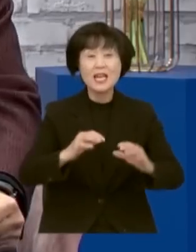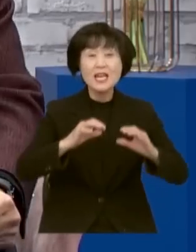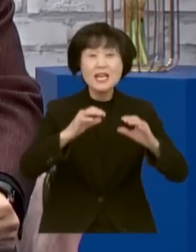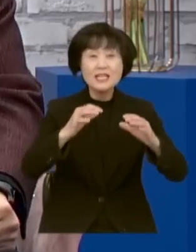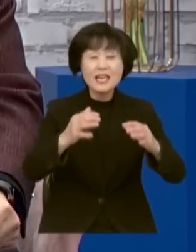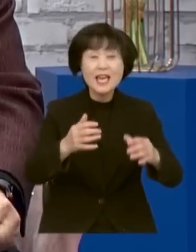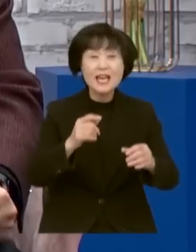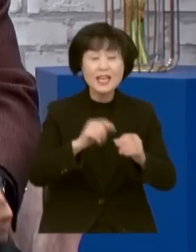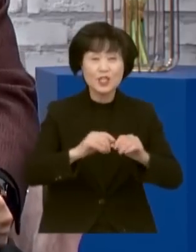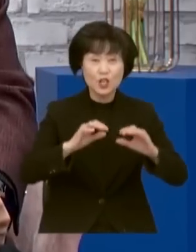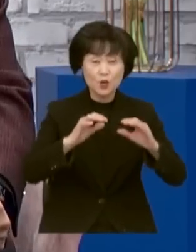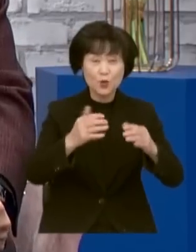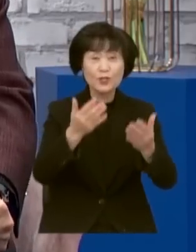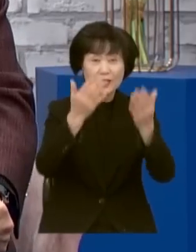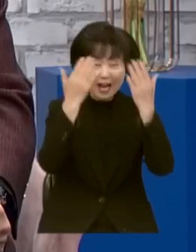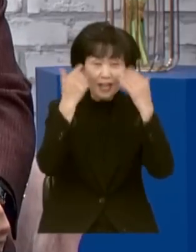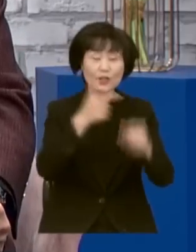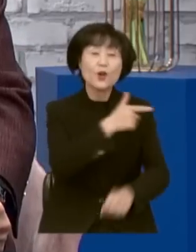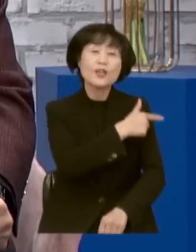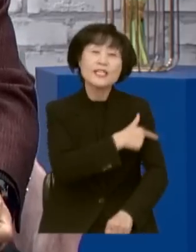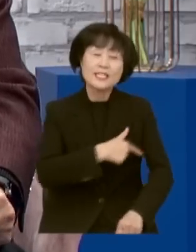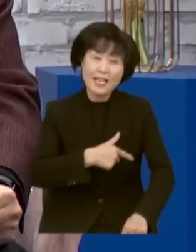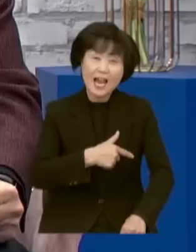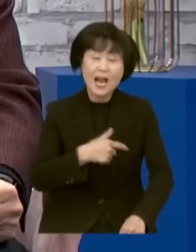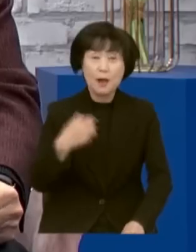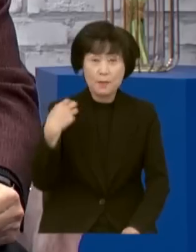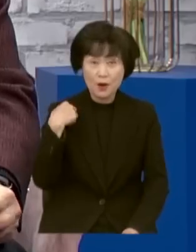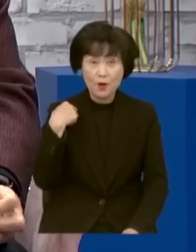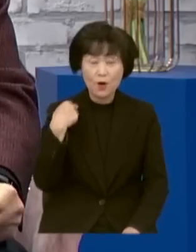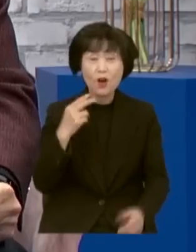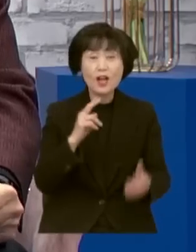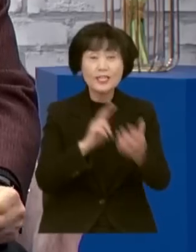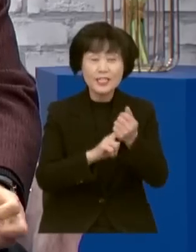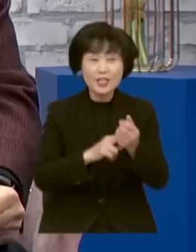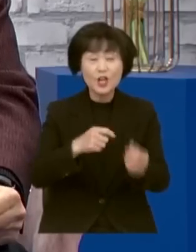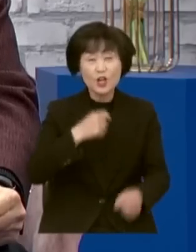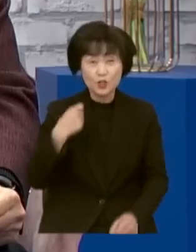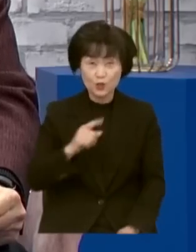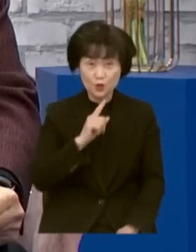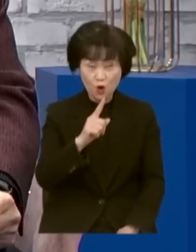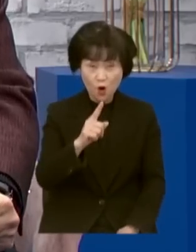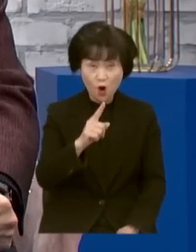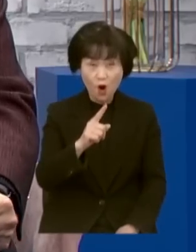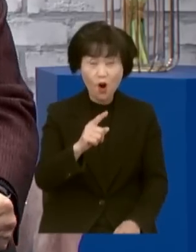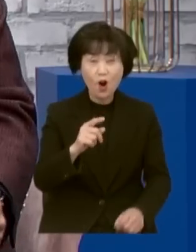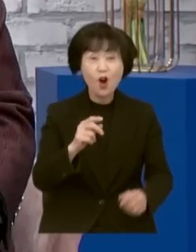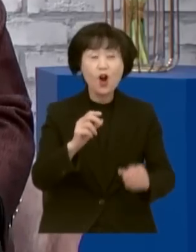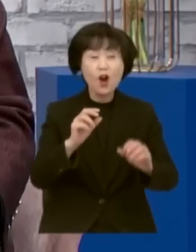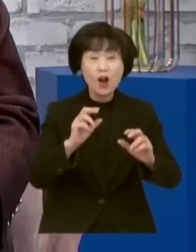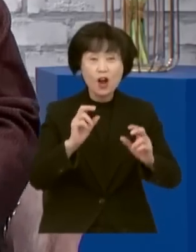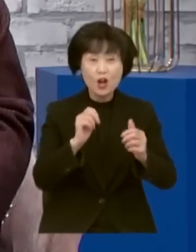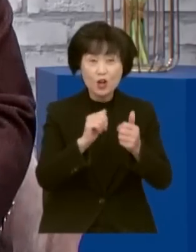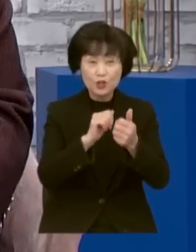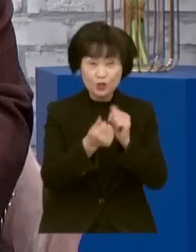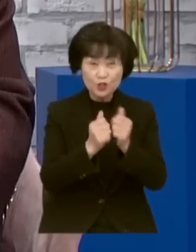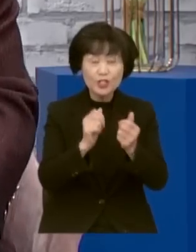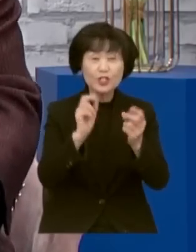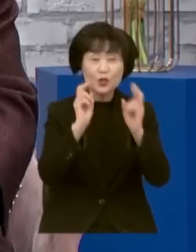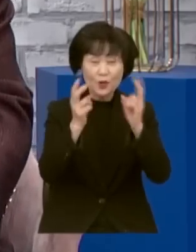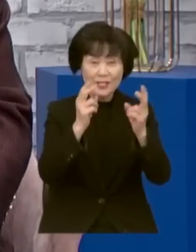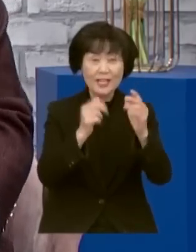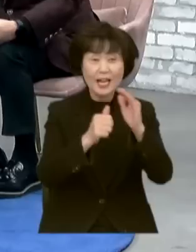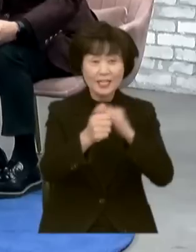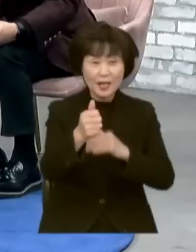글로벌 링크 국제학교 이사로 섬기고 계시고 네. 기적 중국어 주식회사 대표이신 조혜숙 성도님